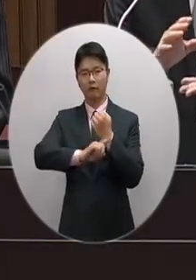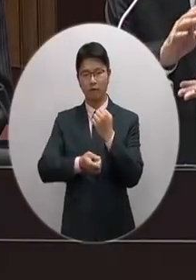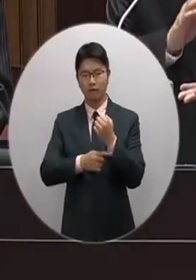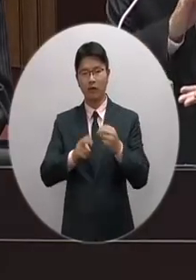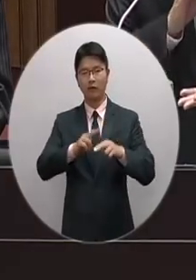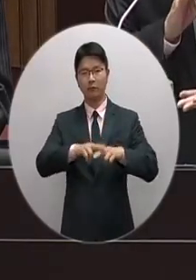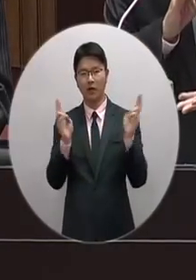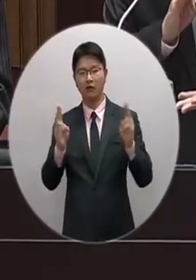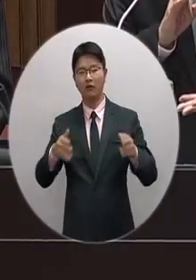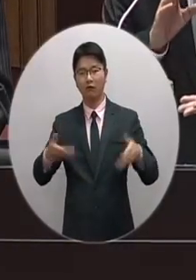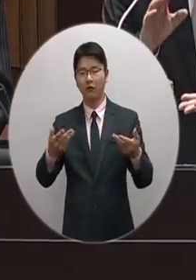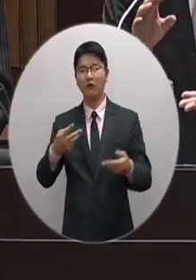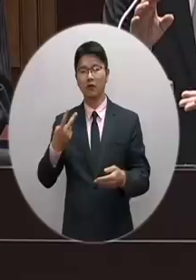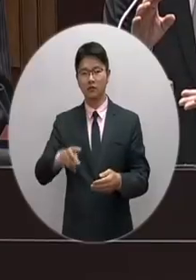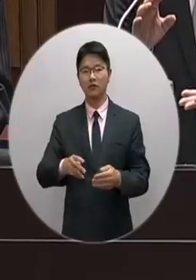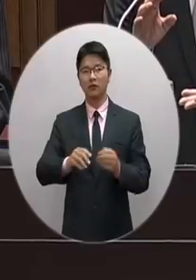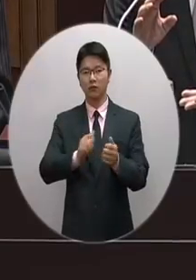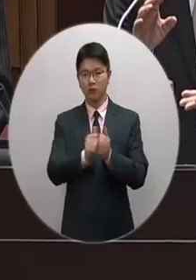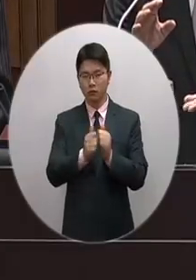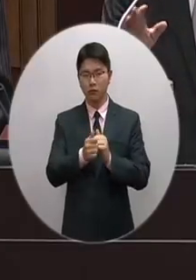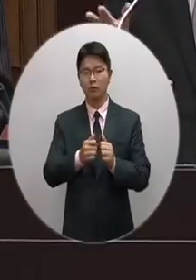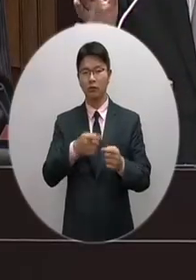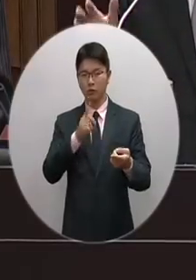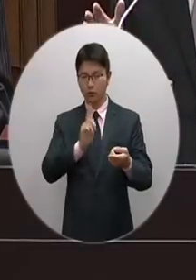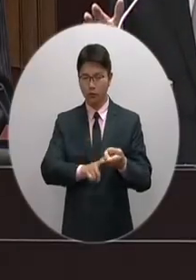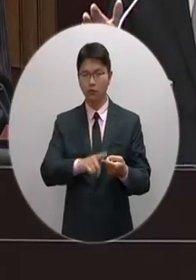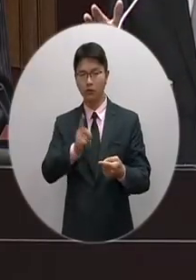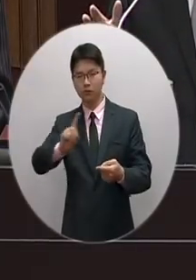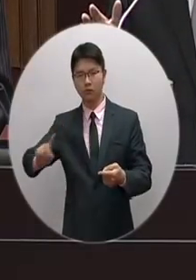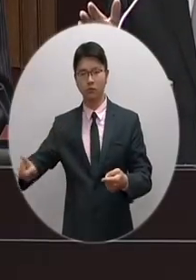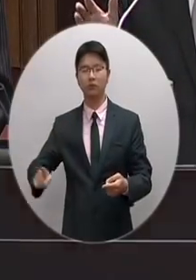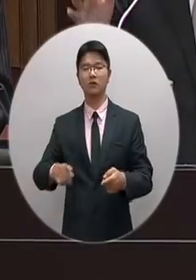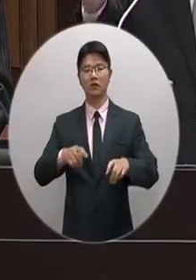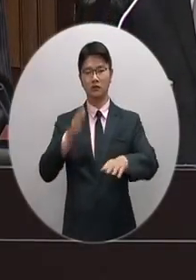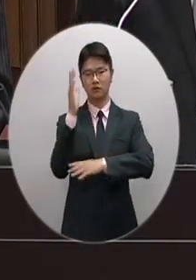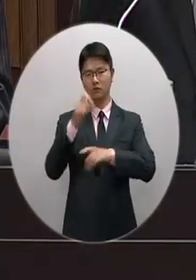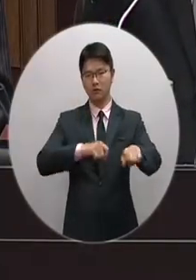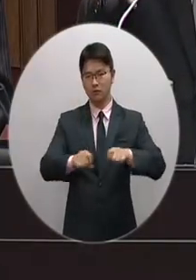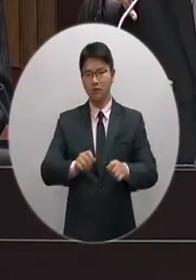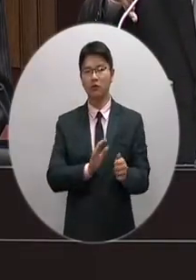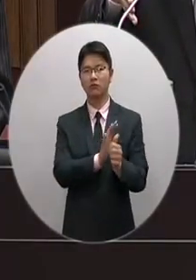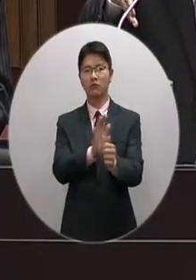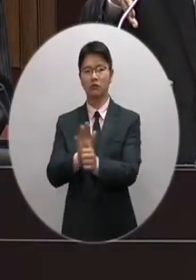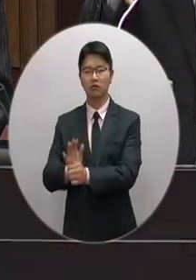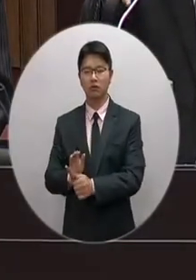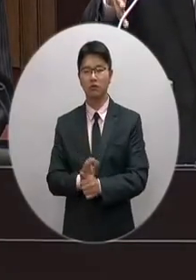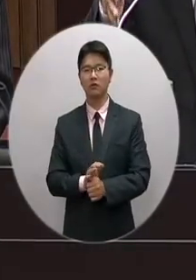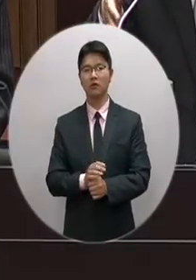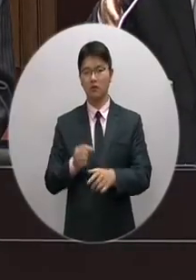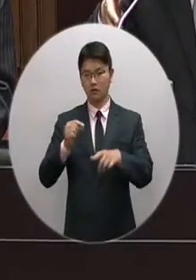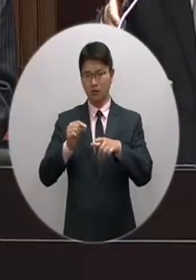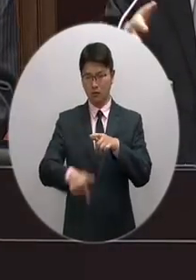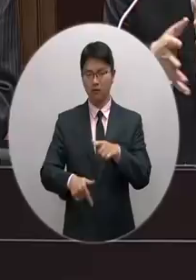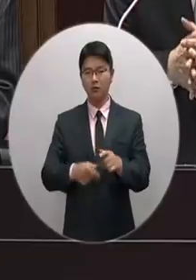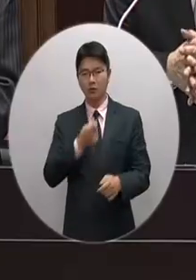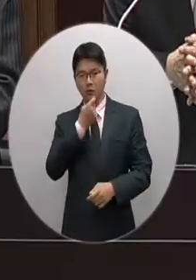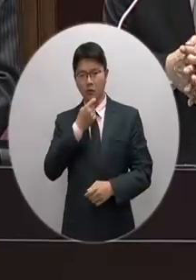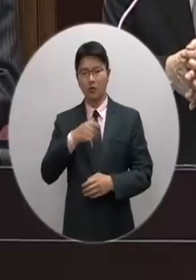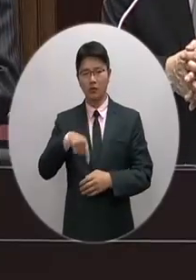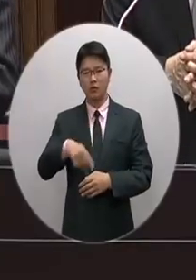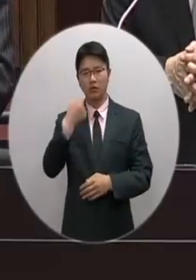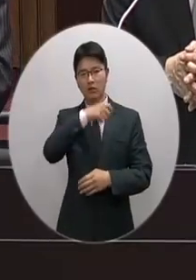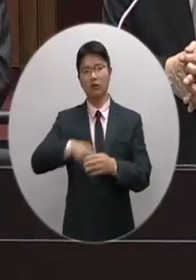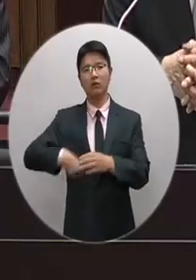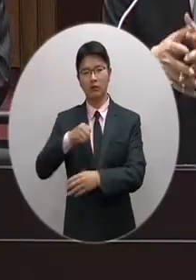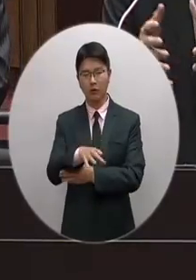令，然后也税制合理化啊等等作为啦，让企业可以投资台湾。那当投